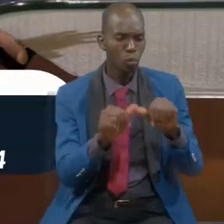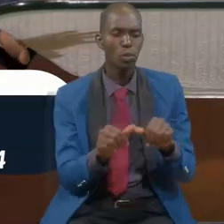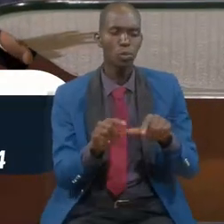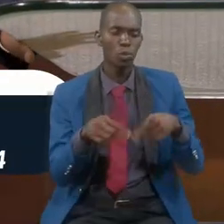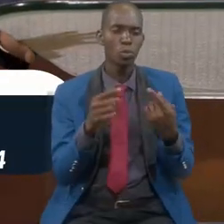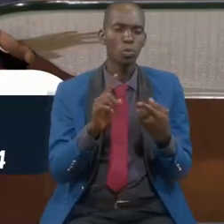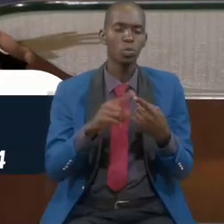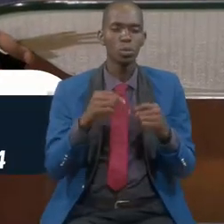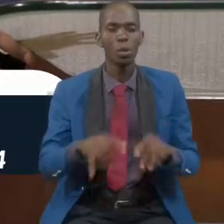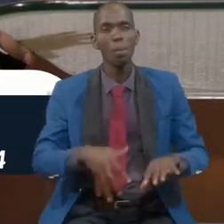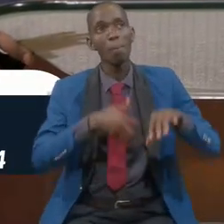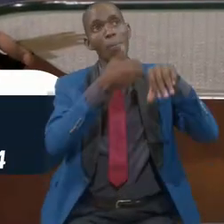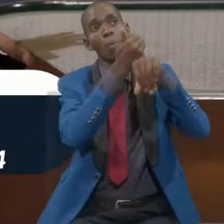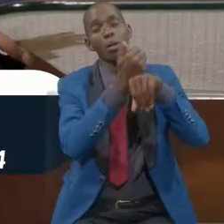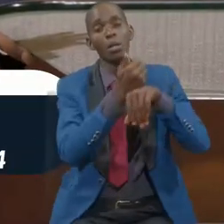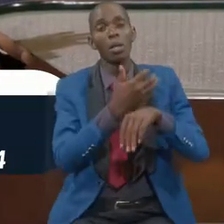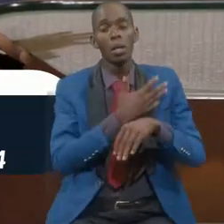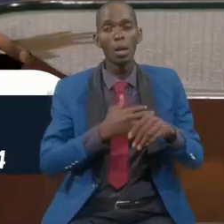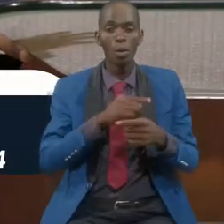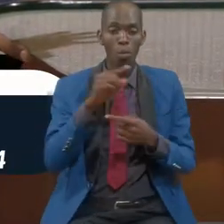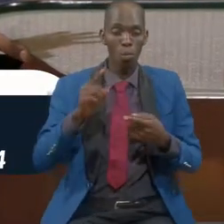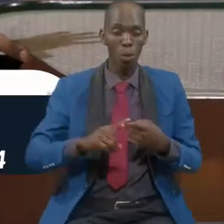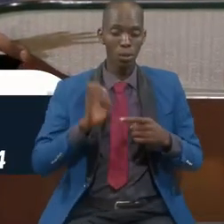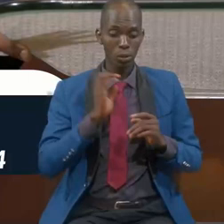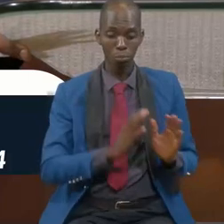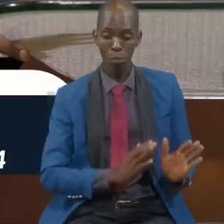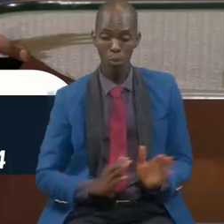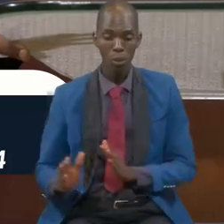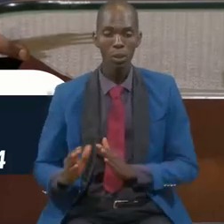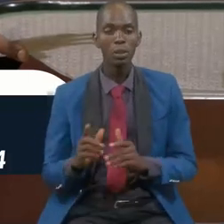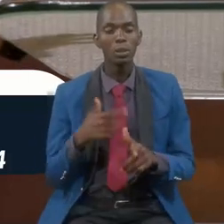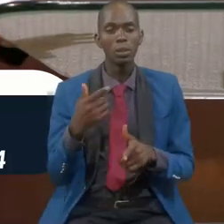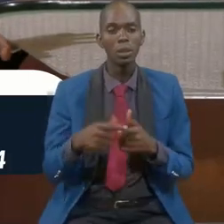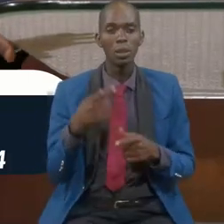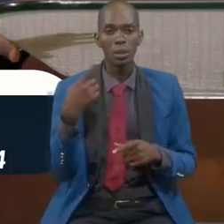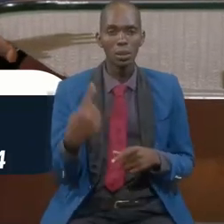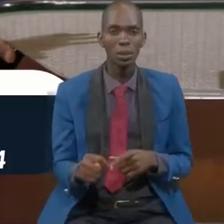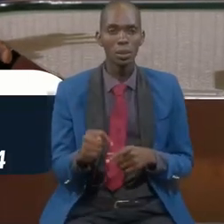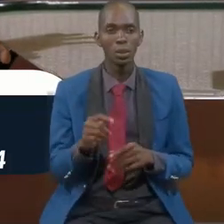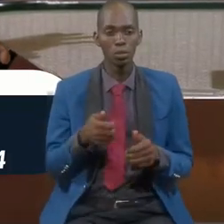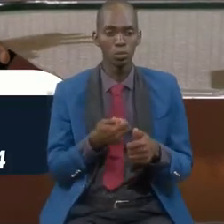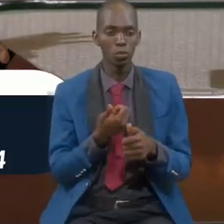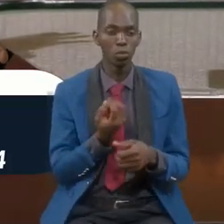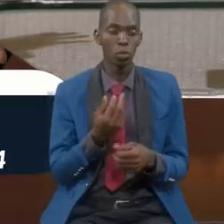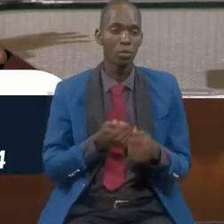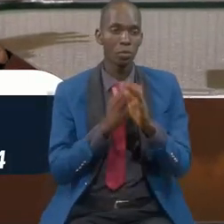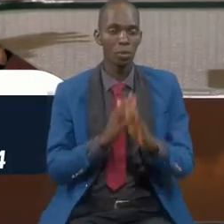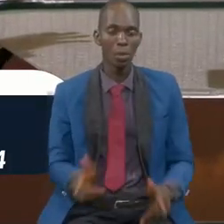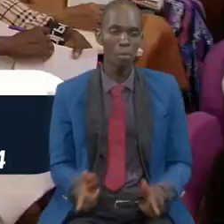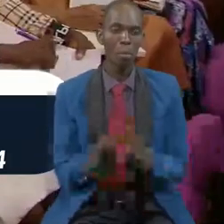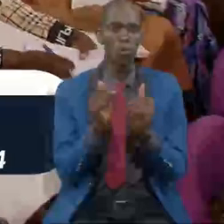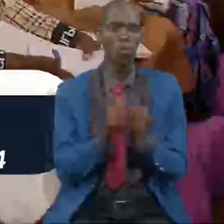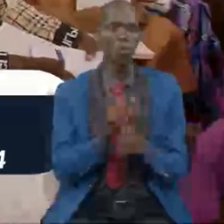sur la montagne et après qu'il se fut assis, ses disciples s'approchèrent de